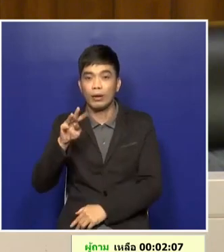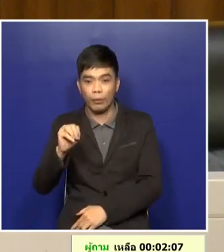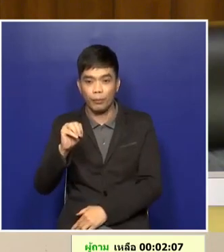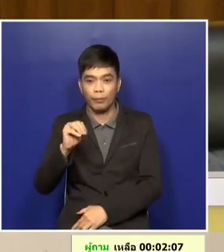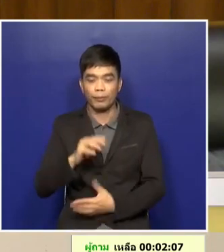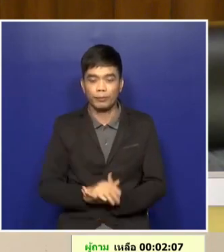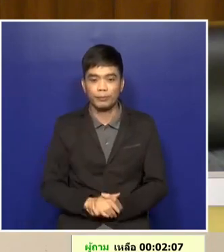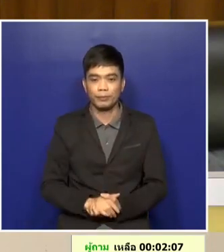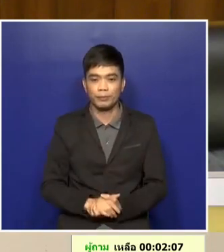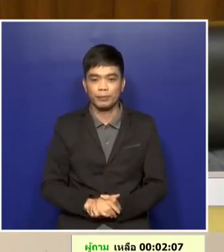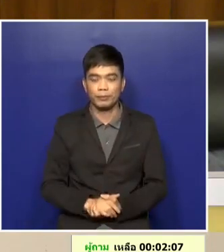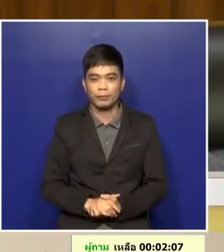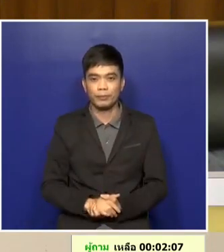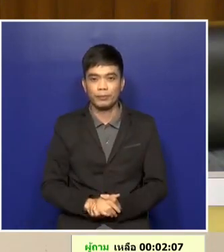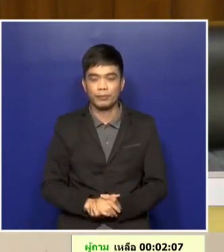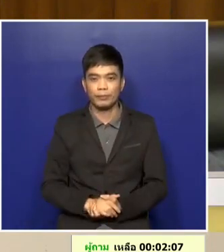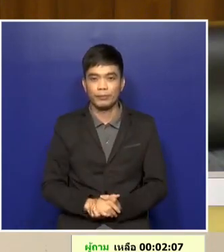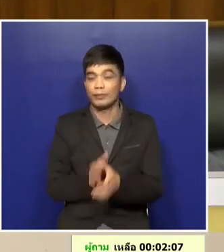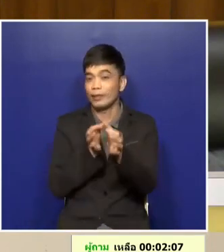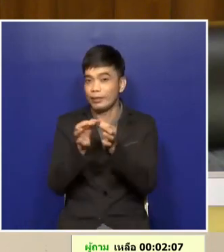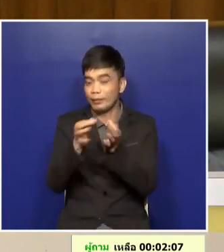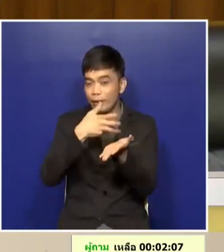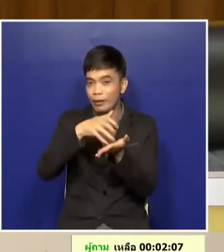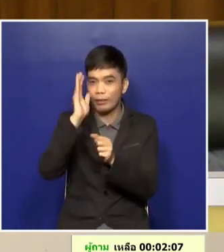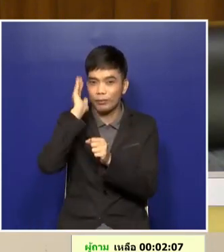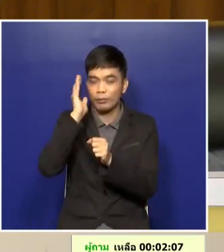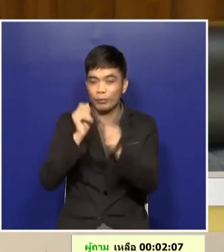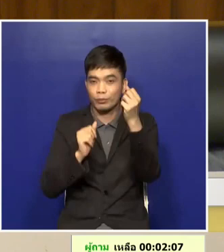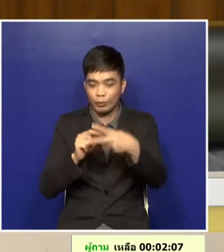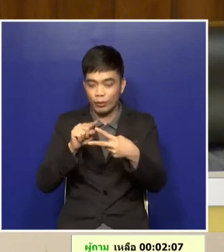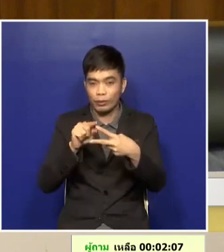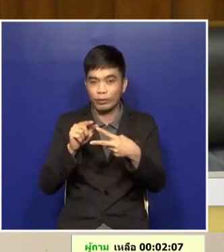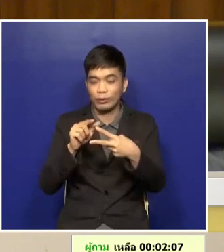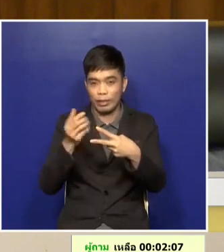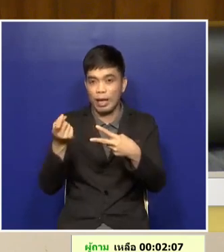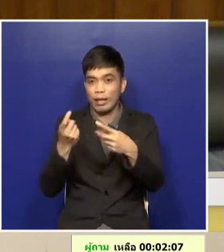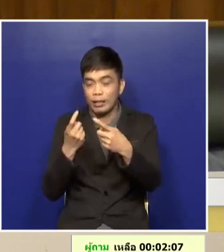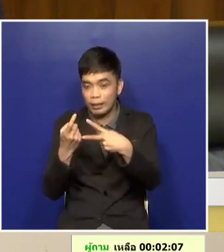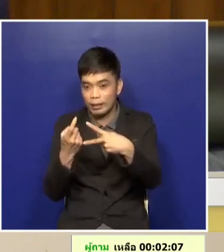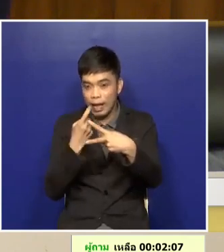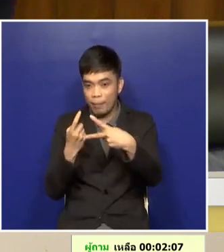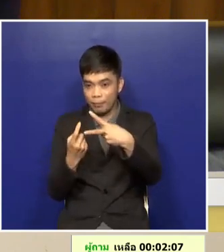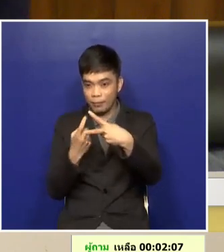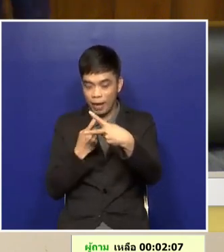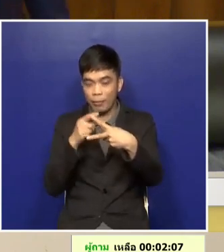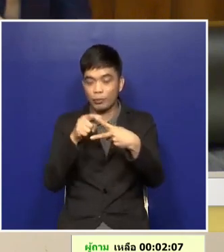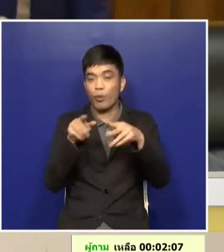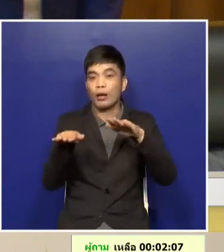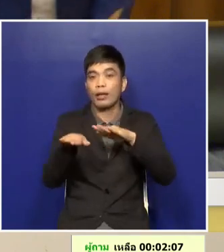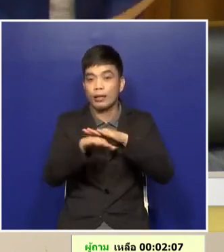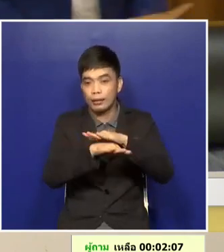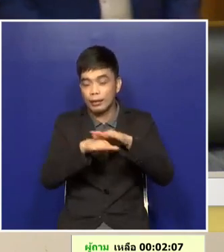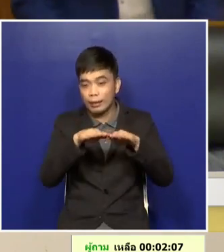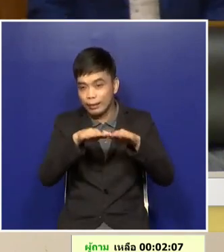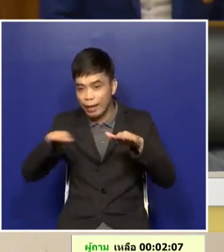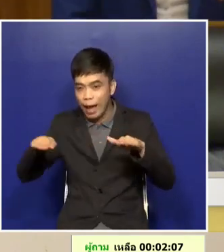ก็ขออนุญาตเรียนว่าเรื่องสองประเด็นเดิมที่ท่านได้ถามไว้คือเรื่องฐานภาษีอันหนึ่งแล้วก็เรื่องของเ